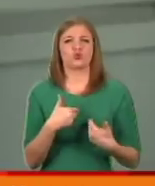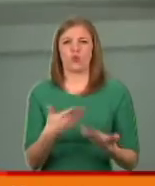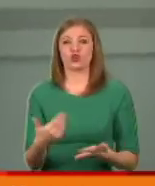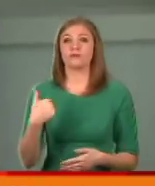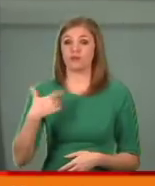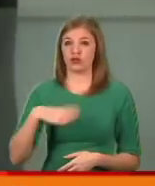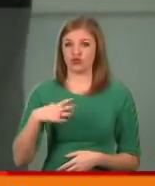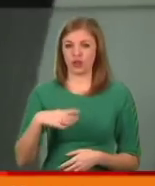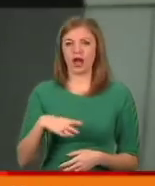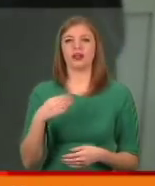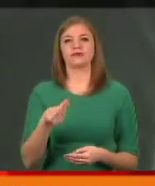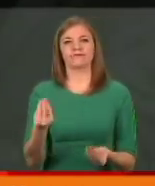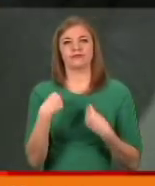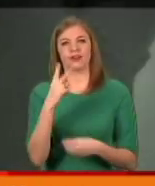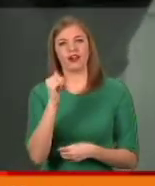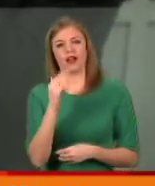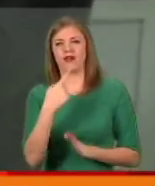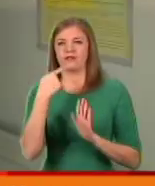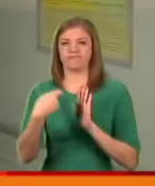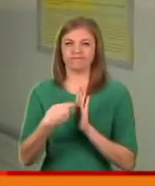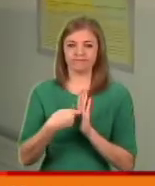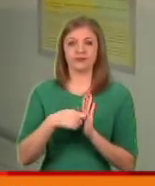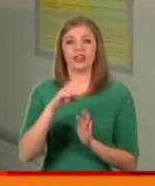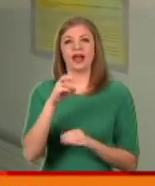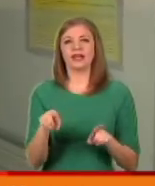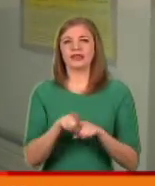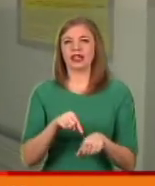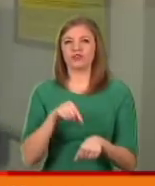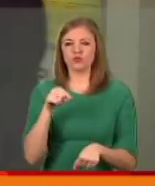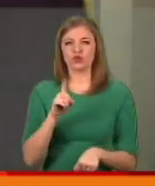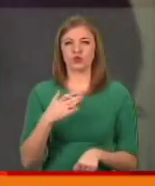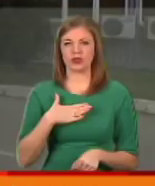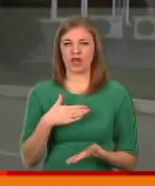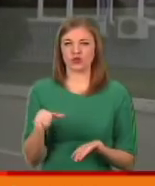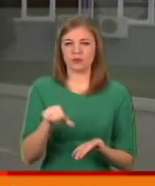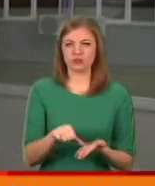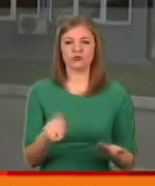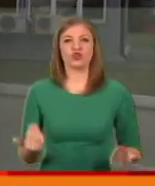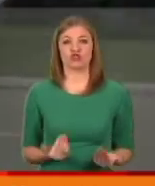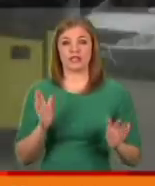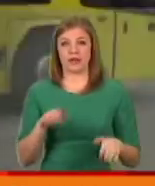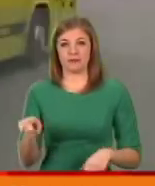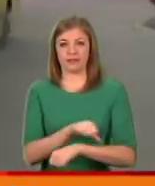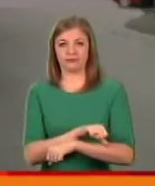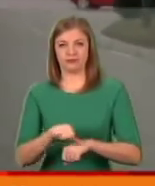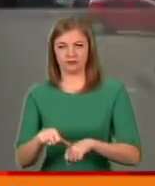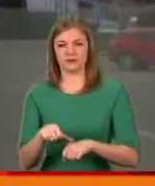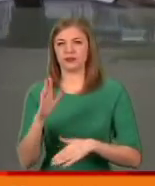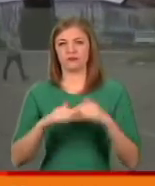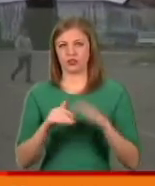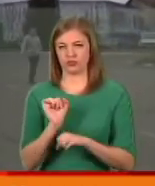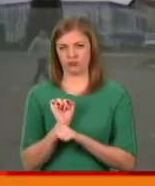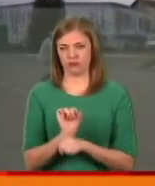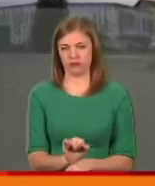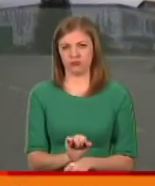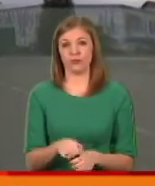Нас чекали, напоїли кавою, нагодували. Утім, таке відчуття, що за нашої присутності життя на пропускному пункті майже